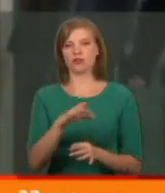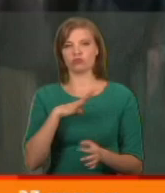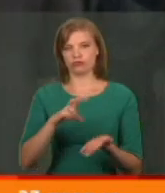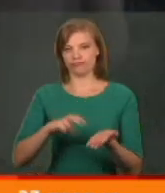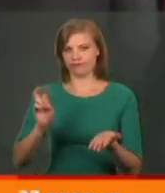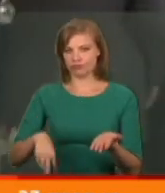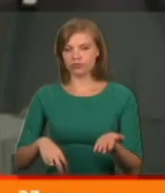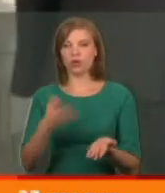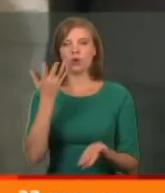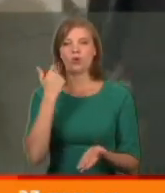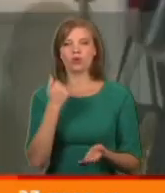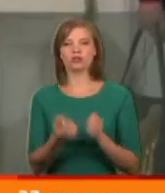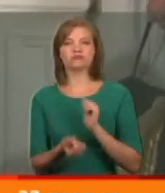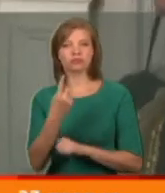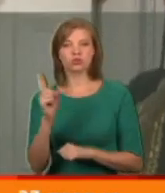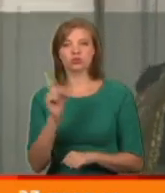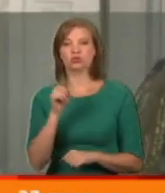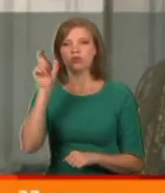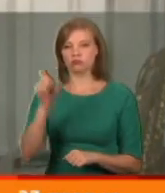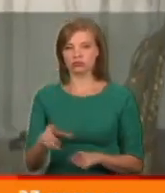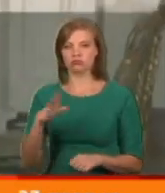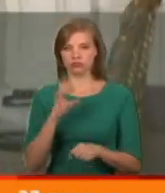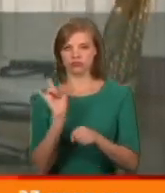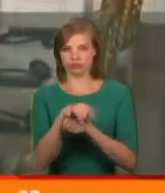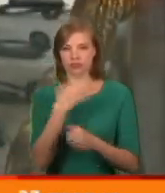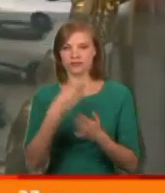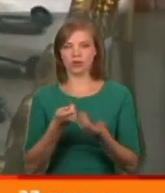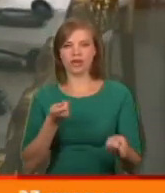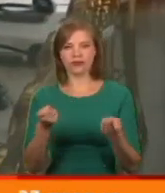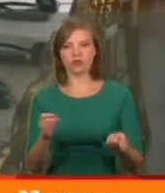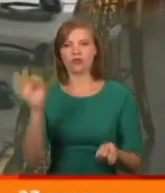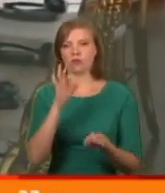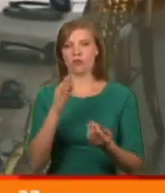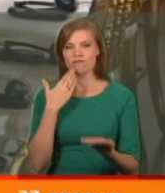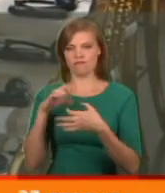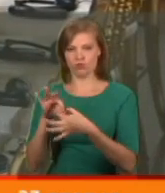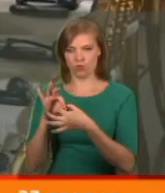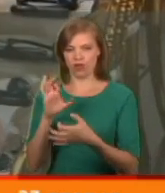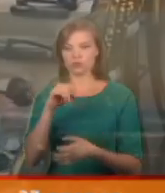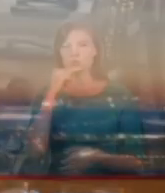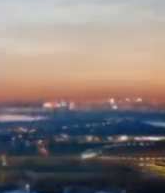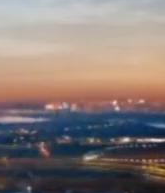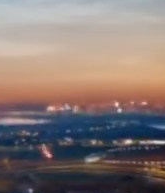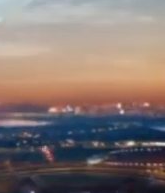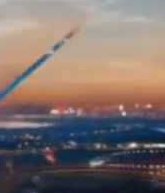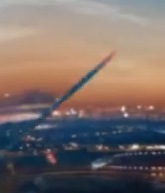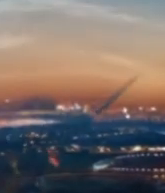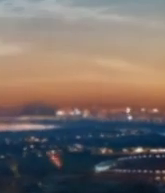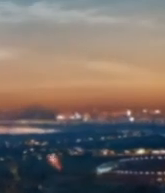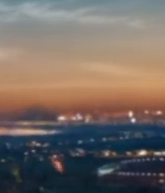у відставку, коли з'ясувалося, що він ввів в оману своє керівництво про контакти із російським послом.